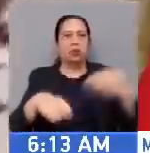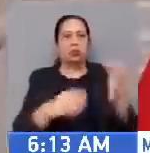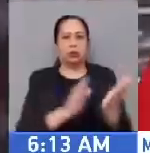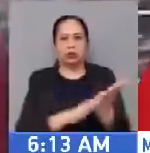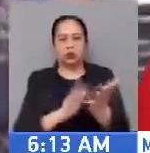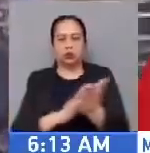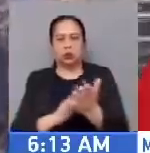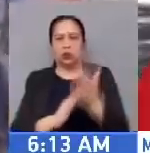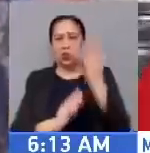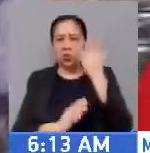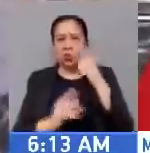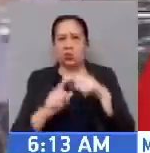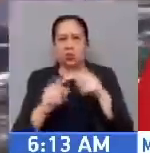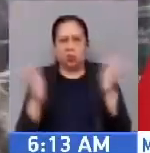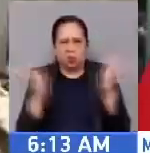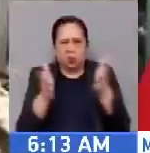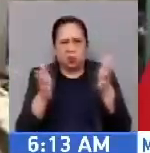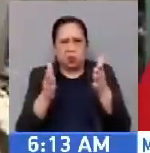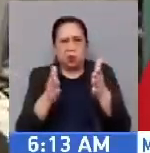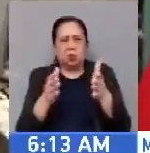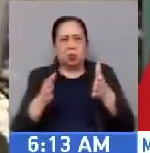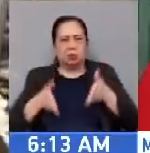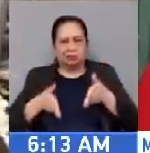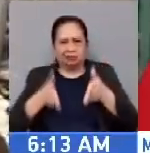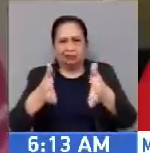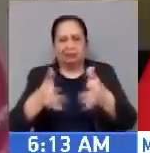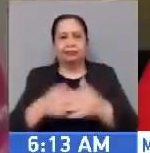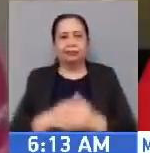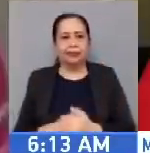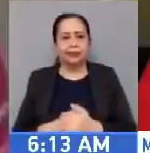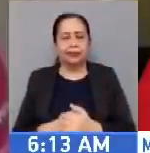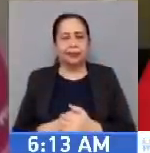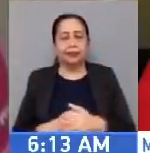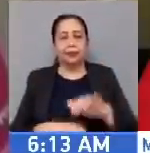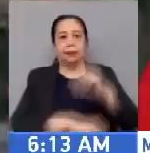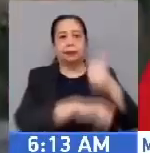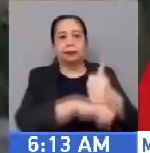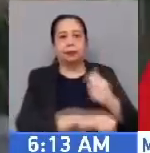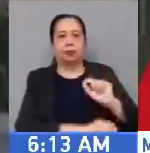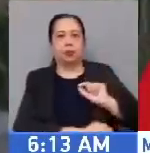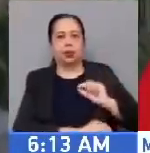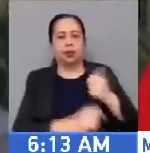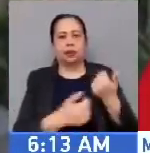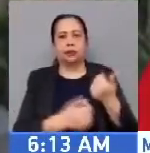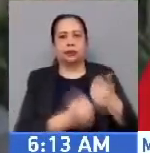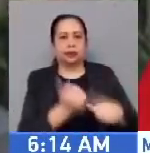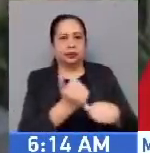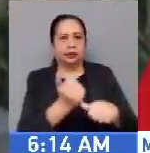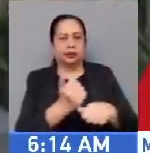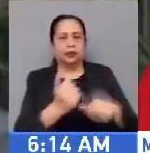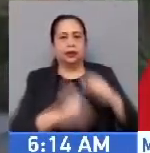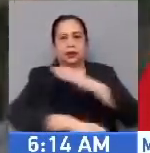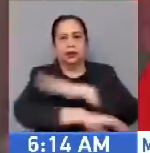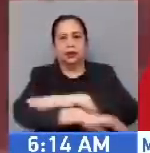sa maliit ang mga kalsada. Magtatayo ng Police Assistance Desk malapit sa mga polling